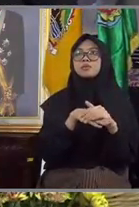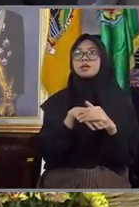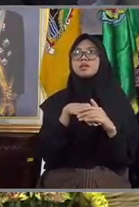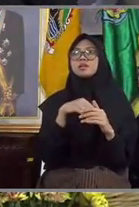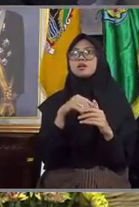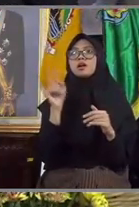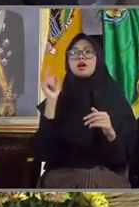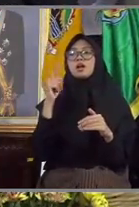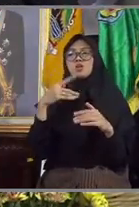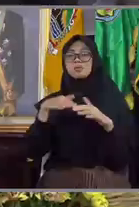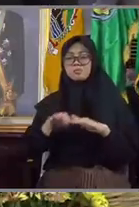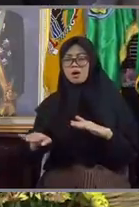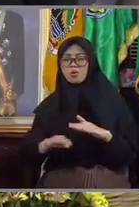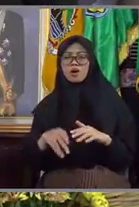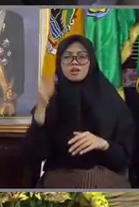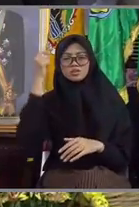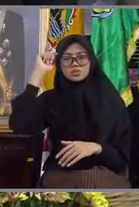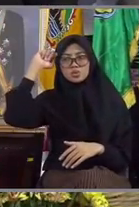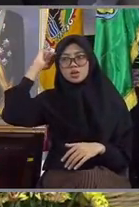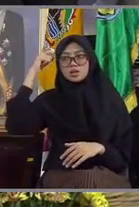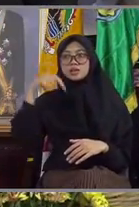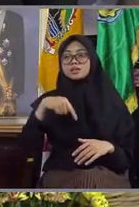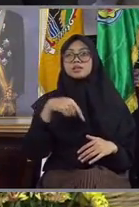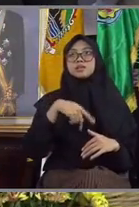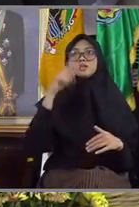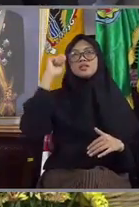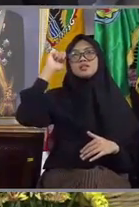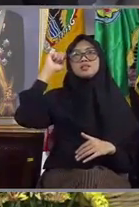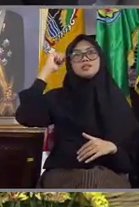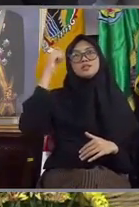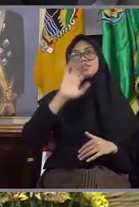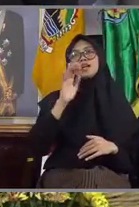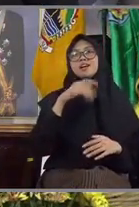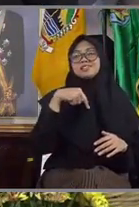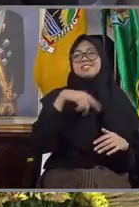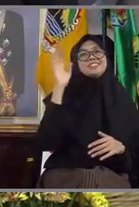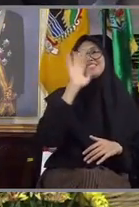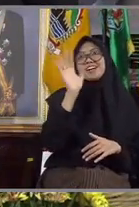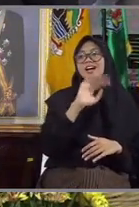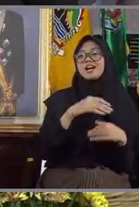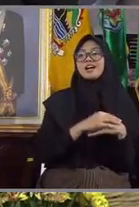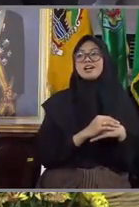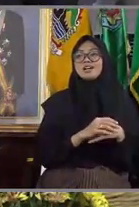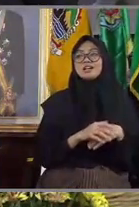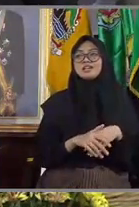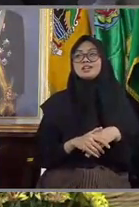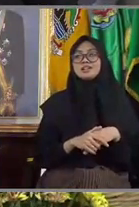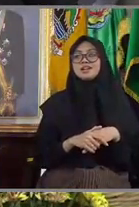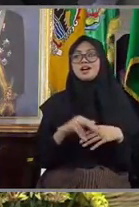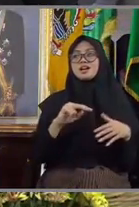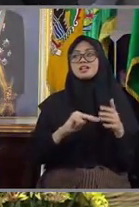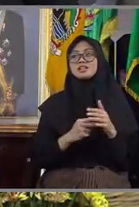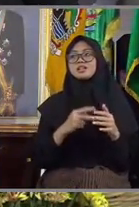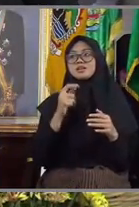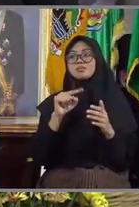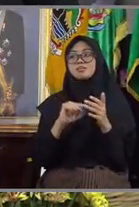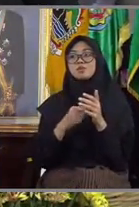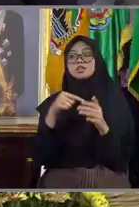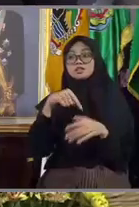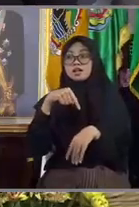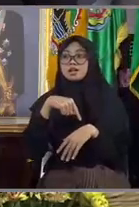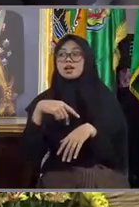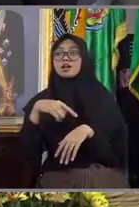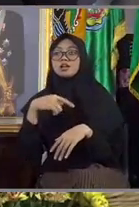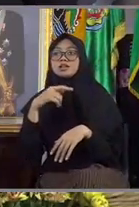tingkat bawah agak sulit, Pak. Kalau di enggak, kalau di sini sulit enggak sekarang? Tidak, Pak. Tidak ya. Terus, Bu, ya. Mulai sekarang maksud saya gini. Saya